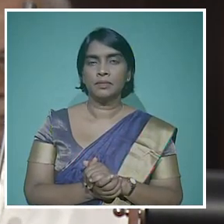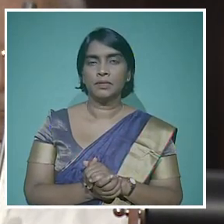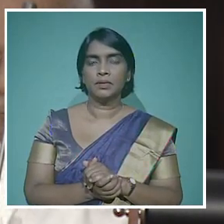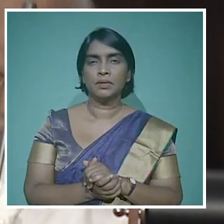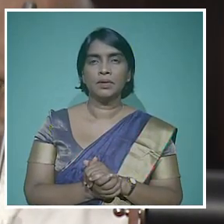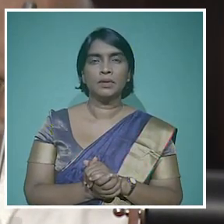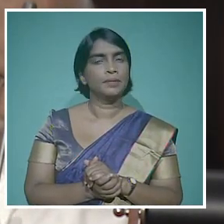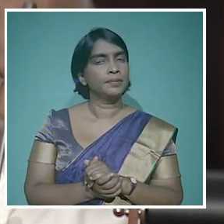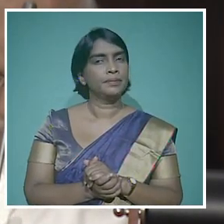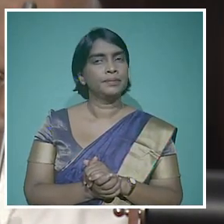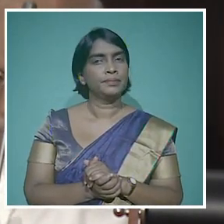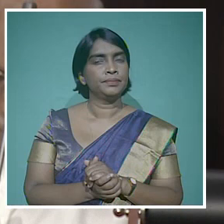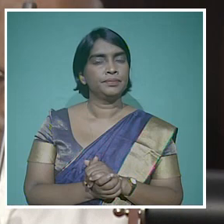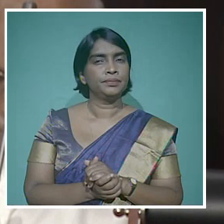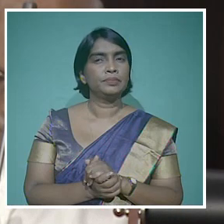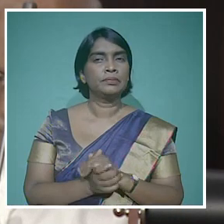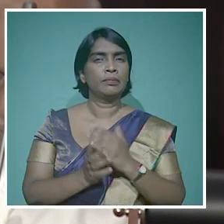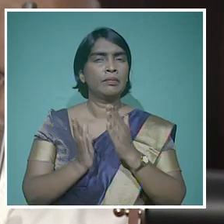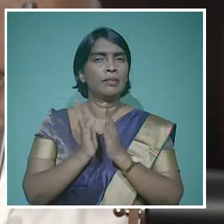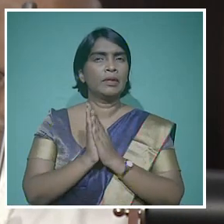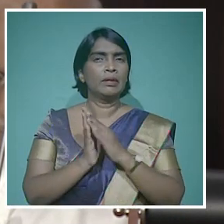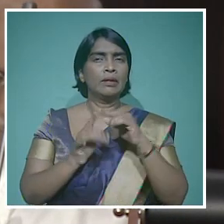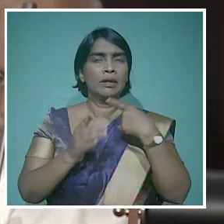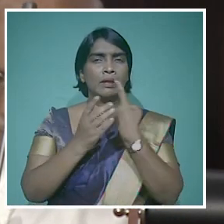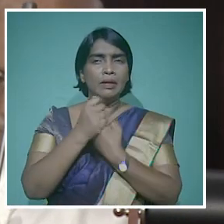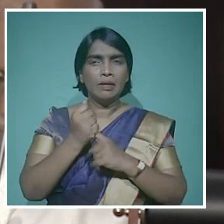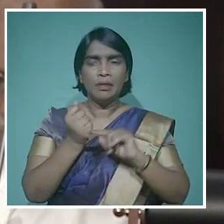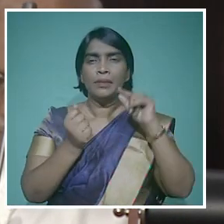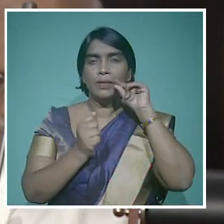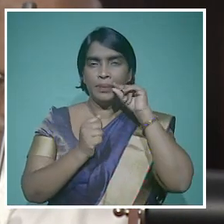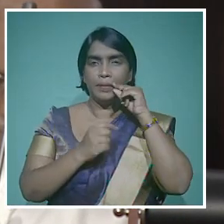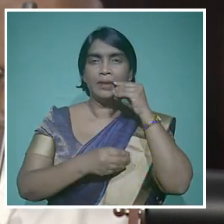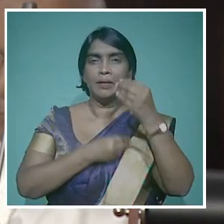ත්‍රෛලෝක විජයපත්‍ර භෝග අපනයනය සඳහා නිෂ්පාදනය කිරීම.